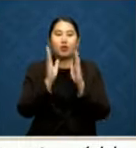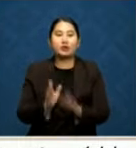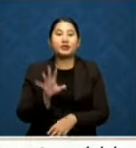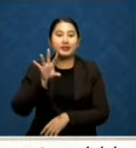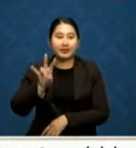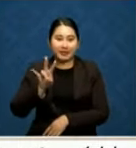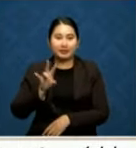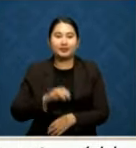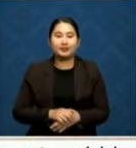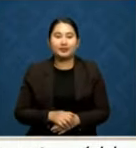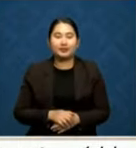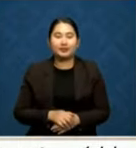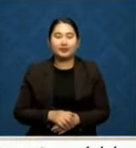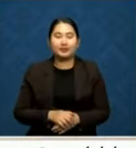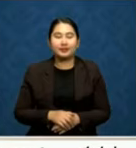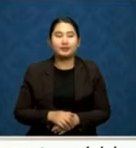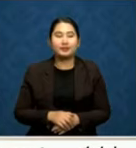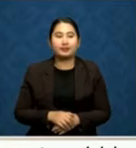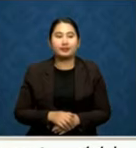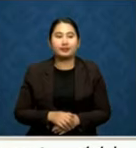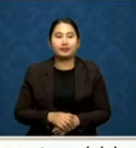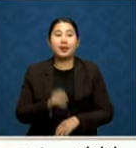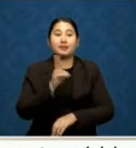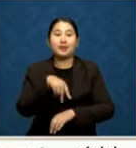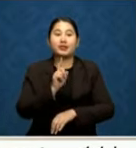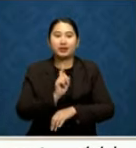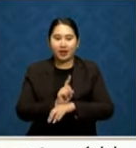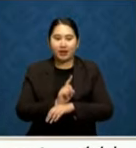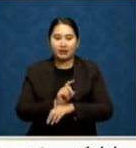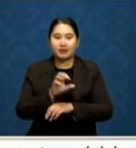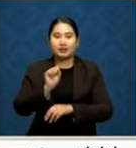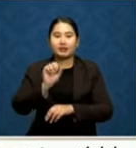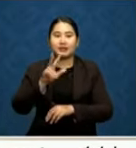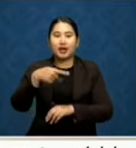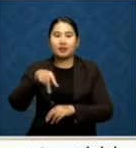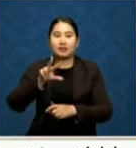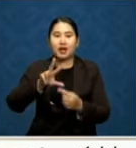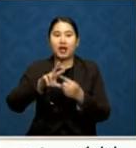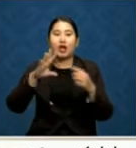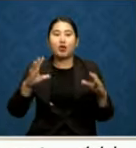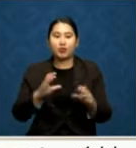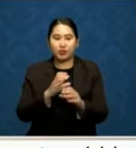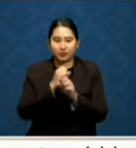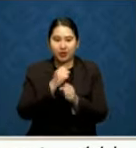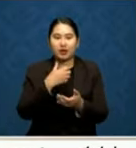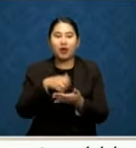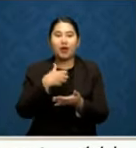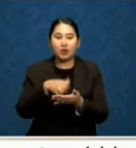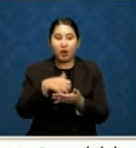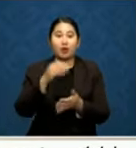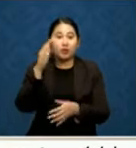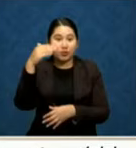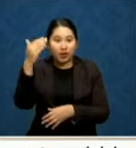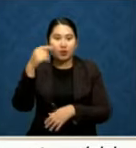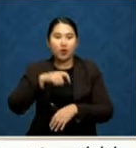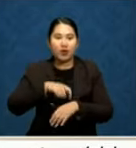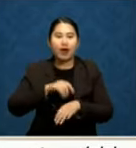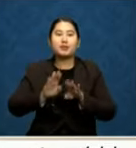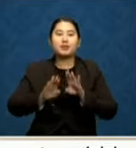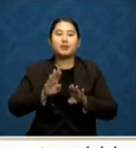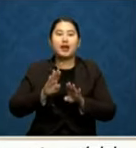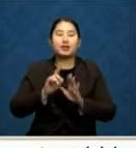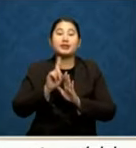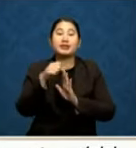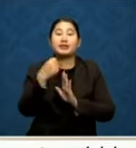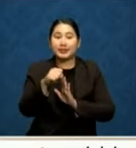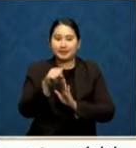ับ เดยจะให้ท่านท่านประทานนะครับ ได้สรุปรายงานขาวๆนะครับใช้เวลาไมเกินสกนาที